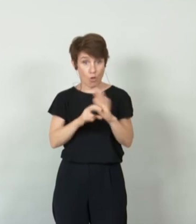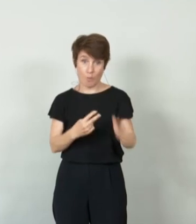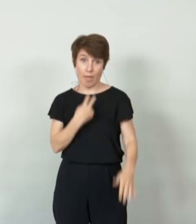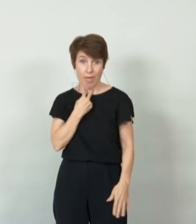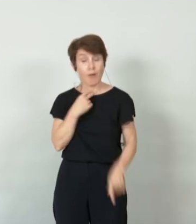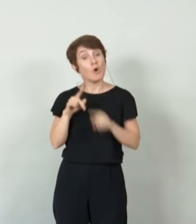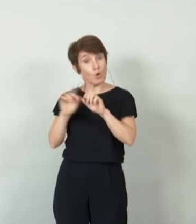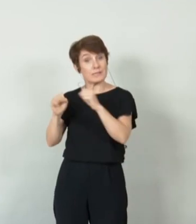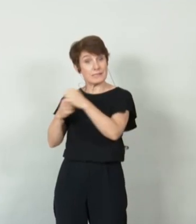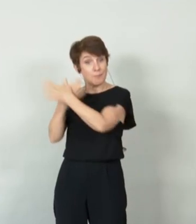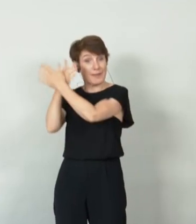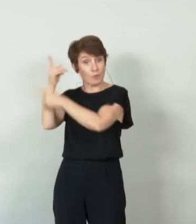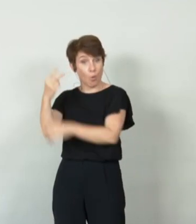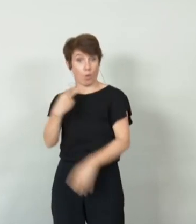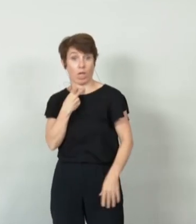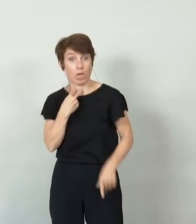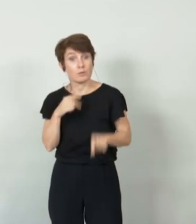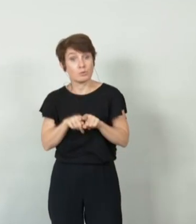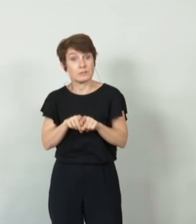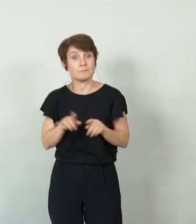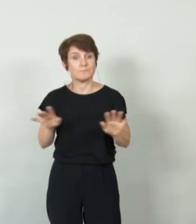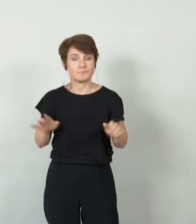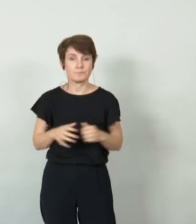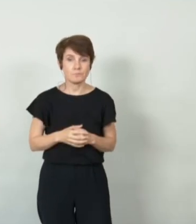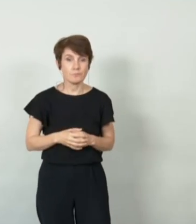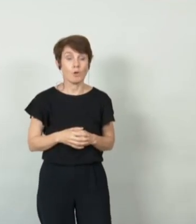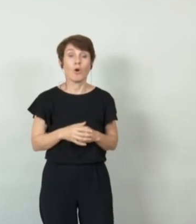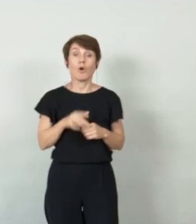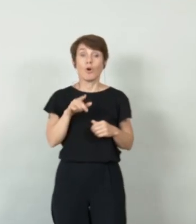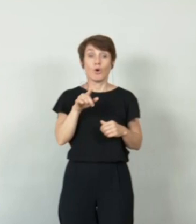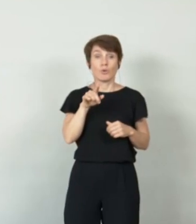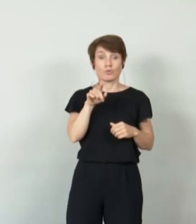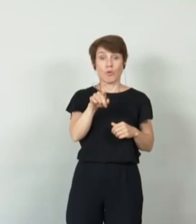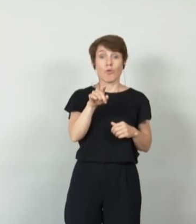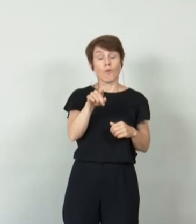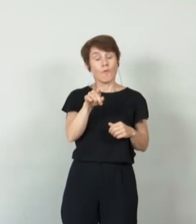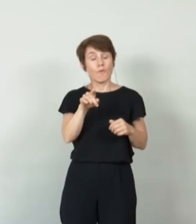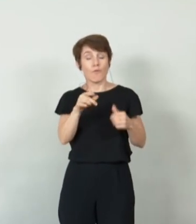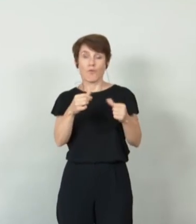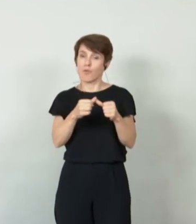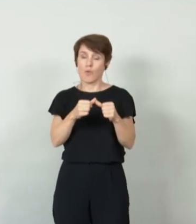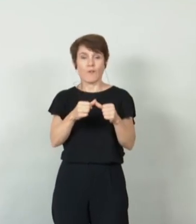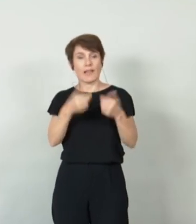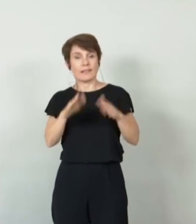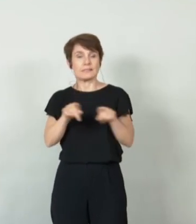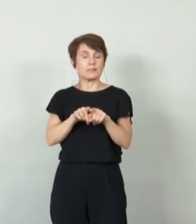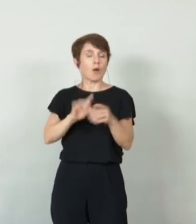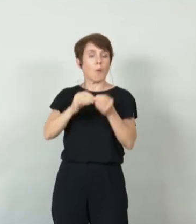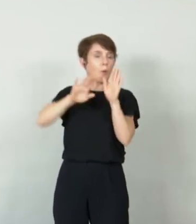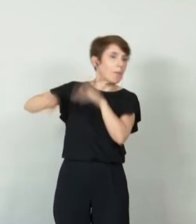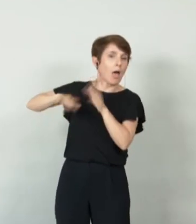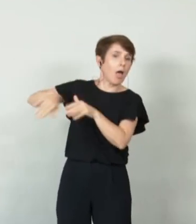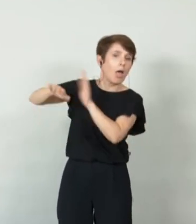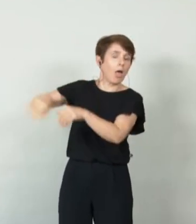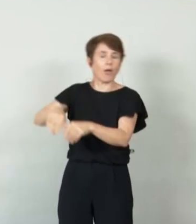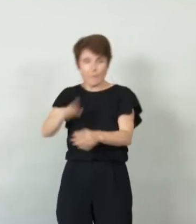elle-même alors je pense que vous avez décidé de tirer la sur la corde d'avoir une fuite en avant et puis vous